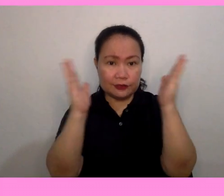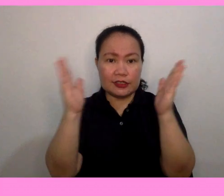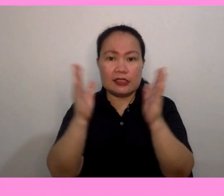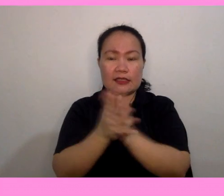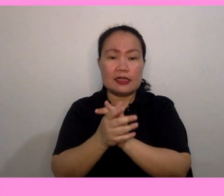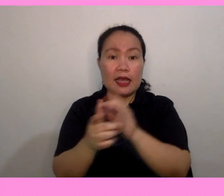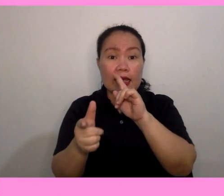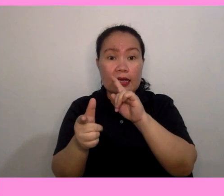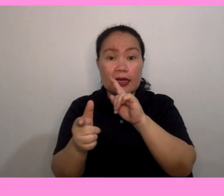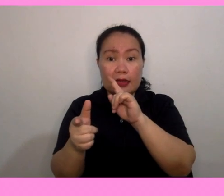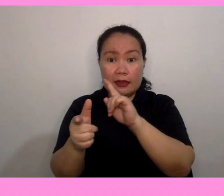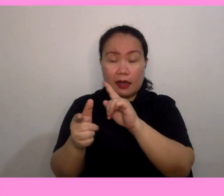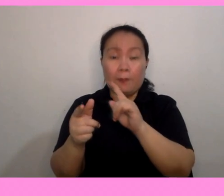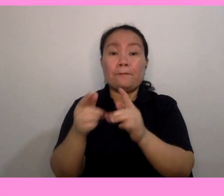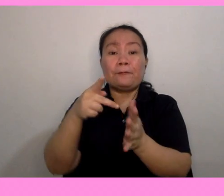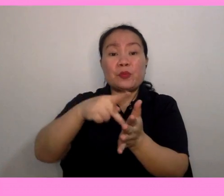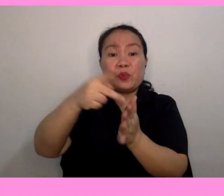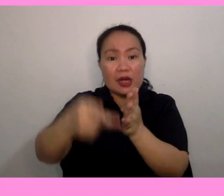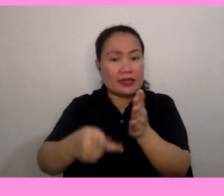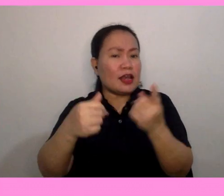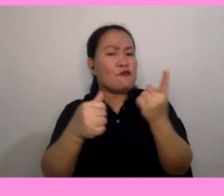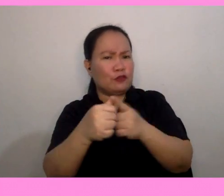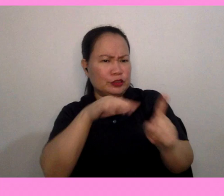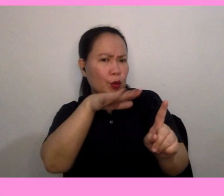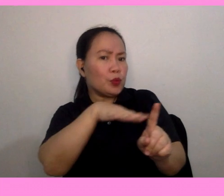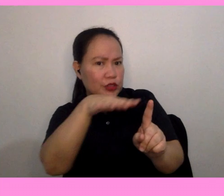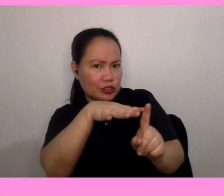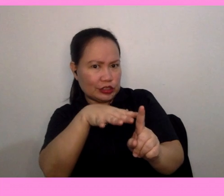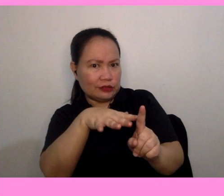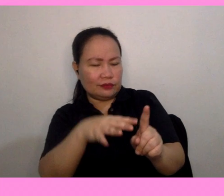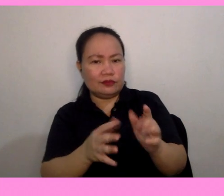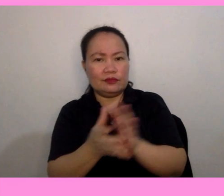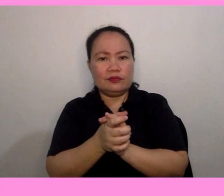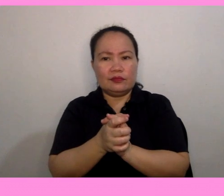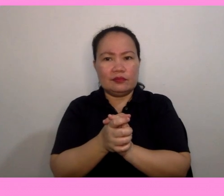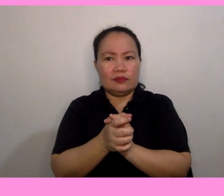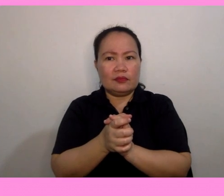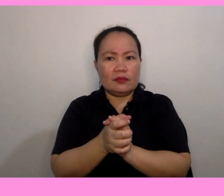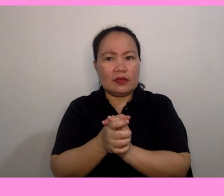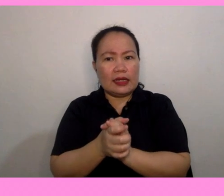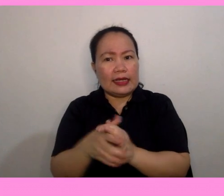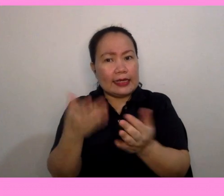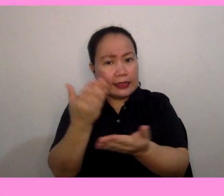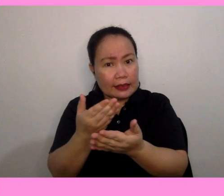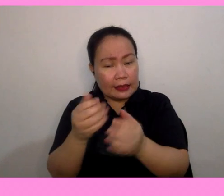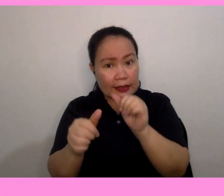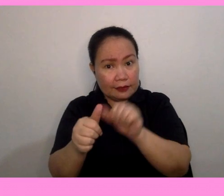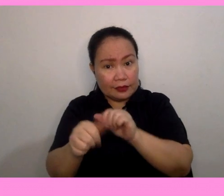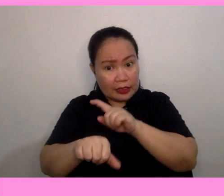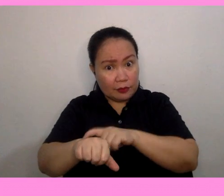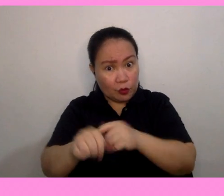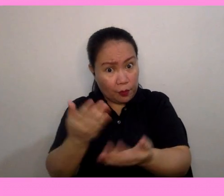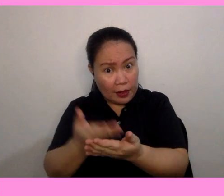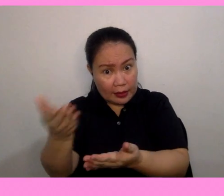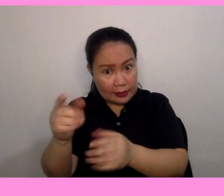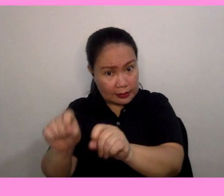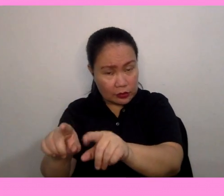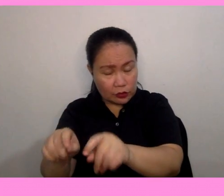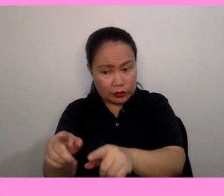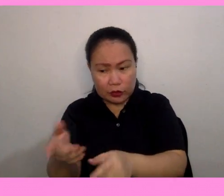serbisyo, ang presyo ang iyong pangunahing pinagbabatayan. Sa bawat pagbili mo sa